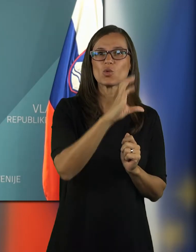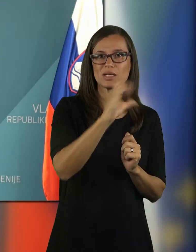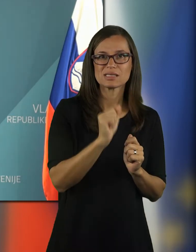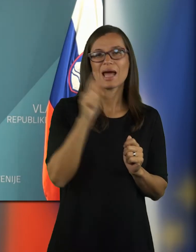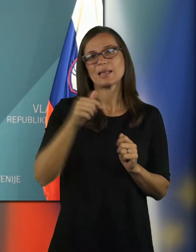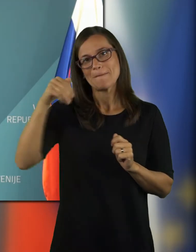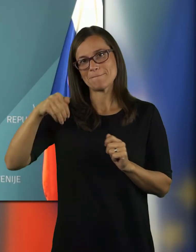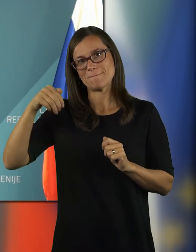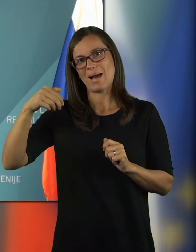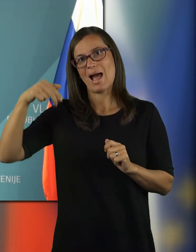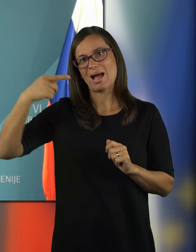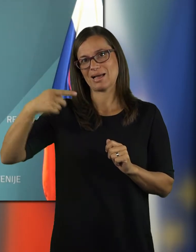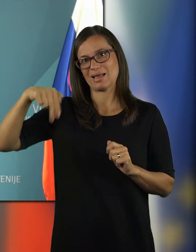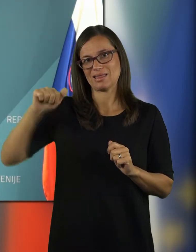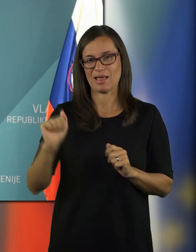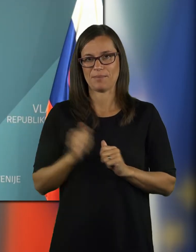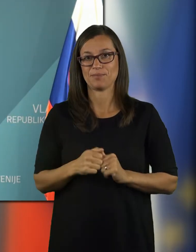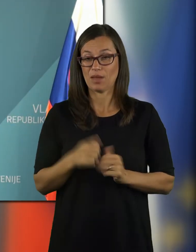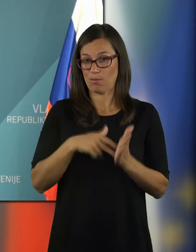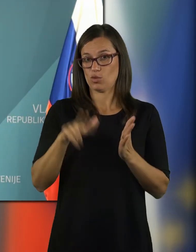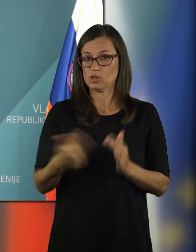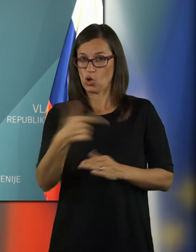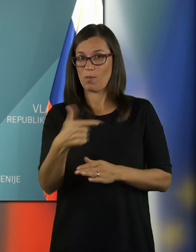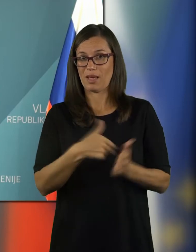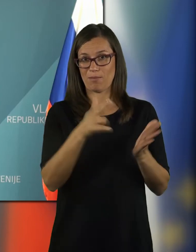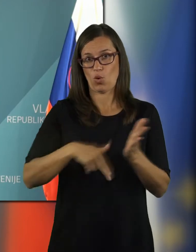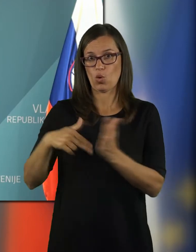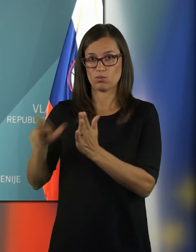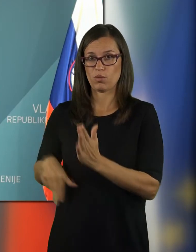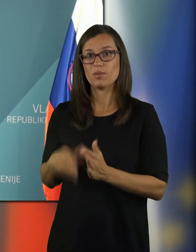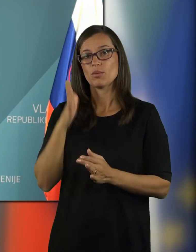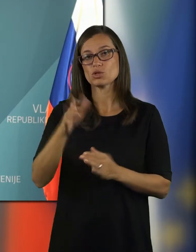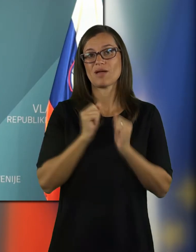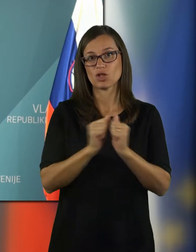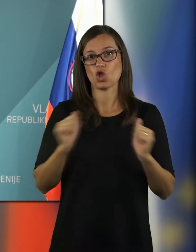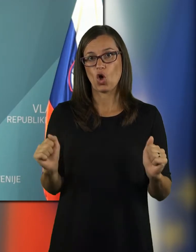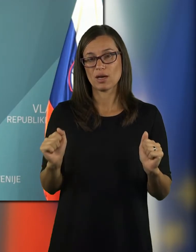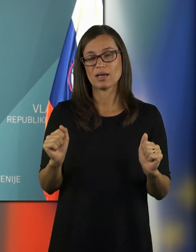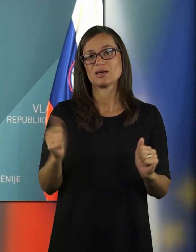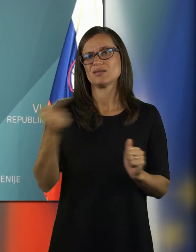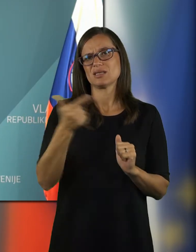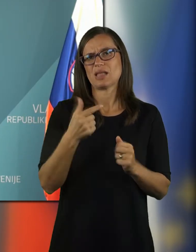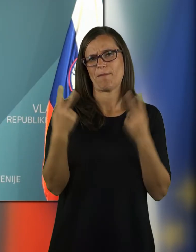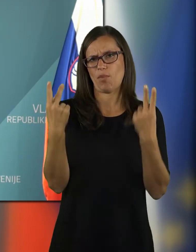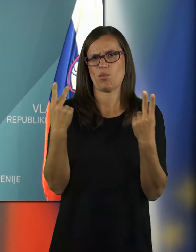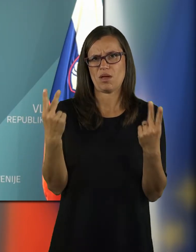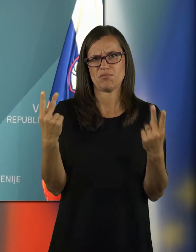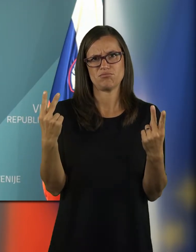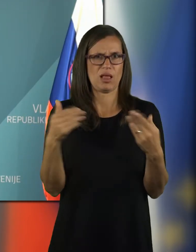in Magno. Skratka, podpis teh 2 pogodb, ki bosta v torek, sta